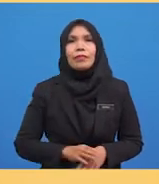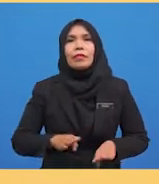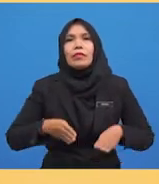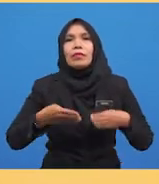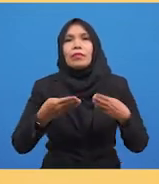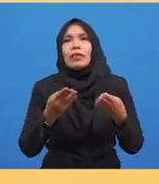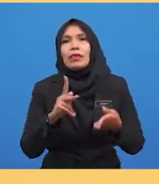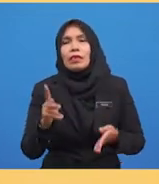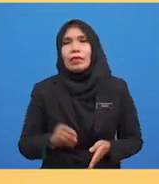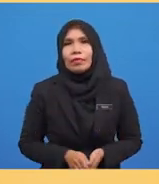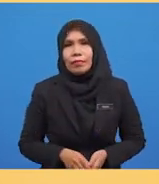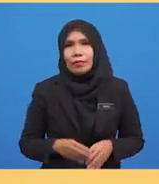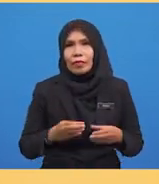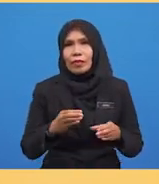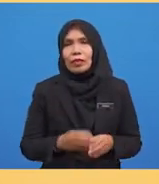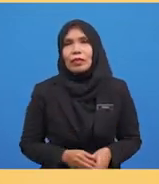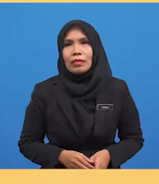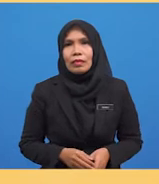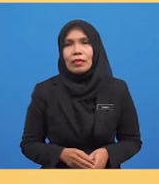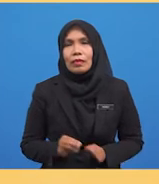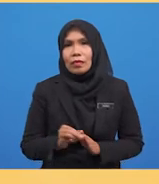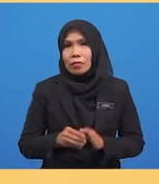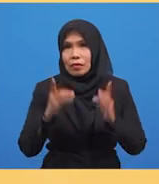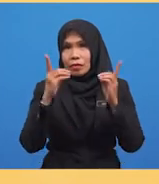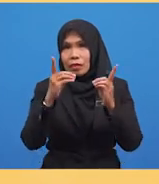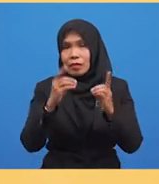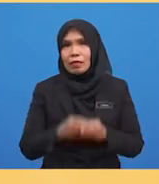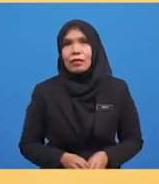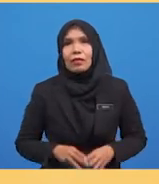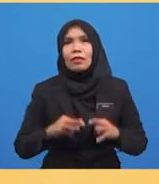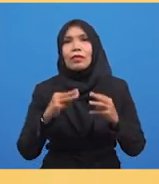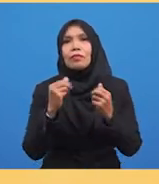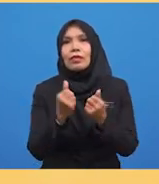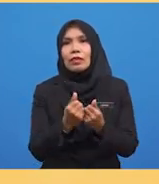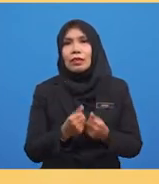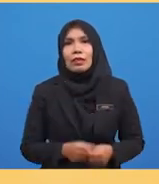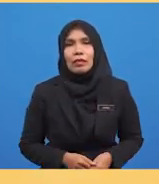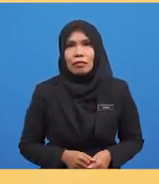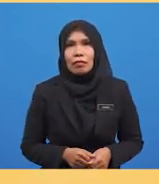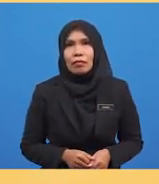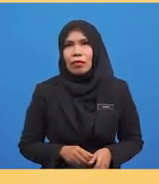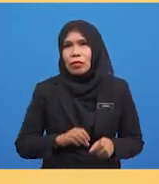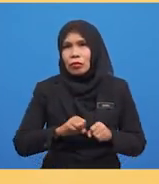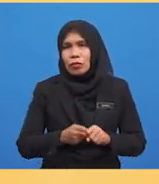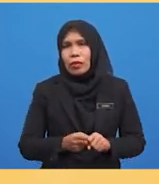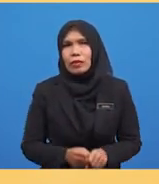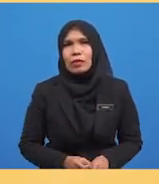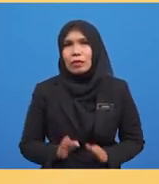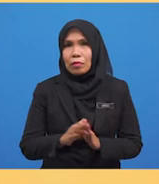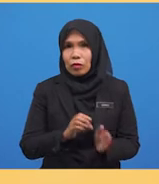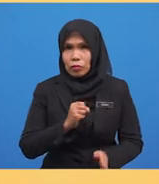cara mendidik masyarakat agar bersopan santun ketika makan. Soalan